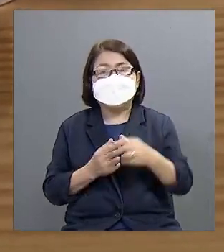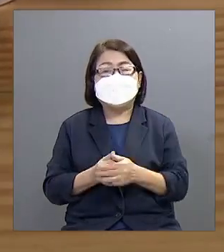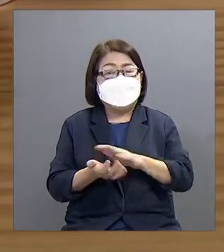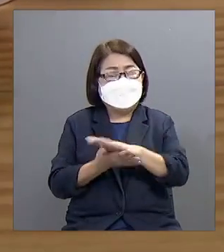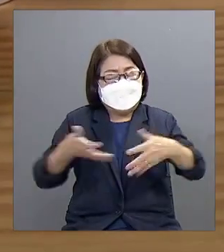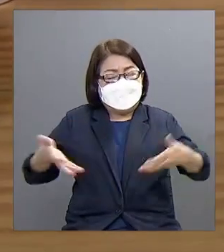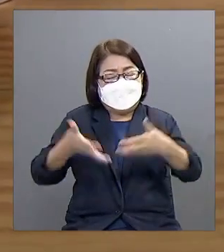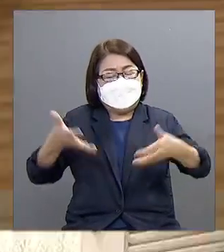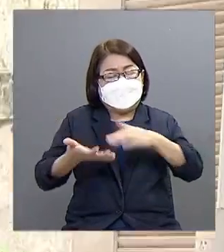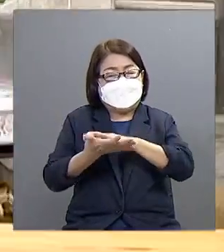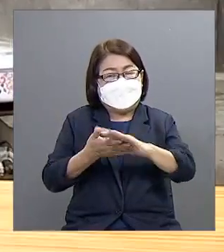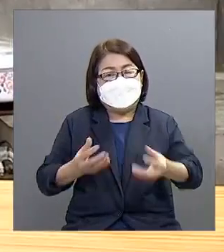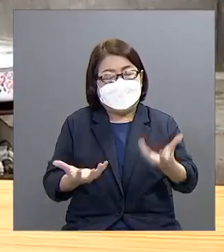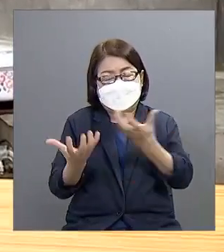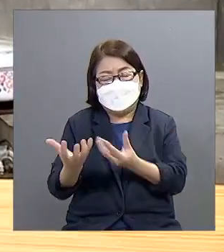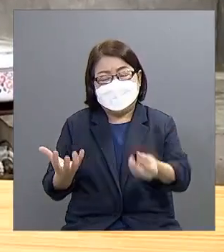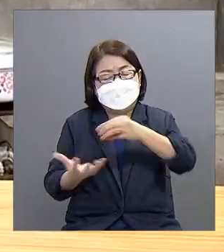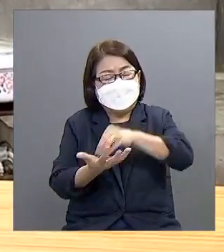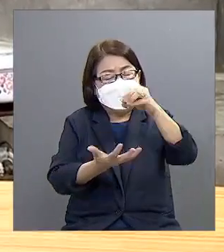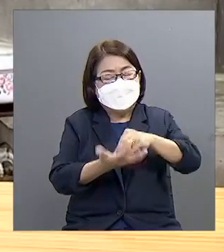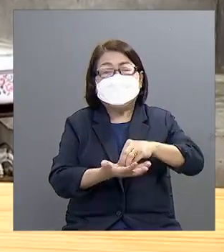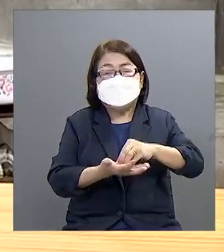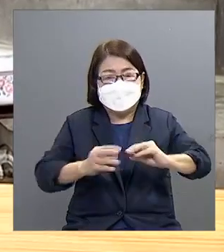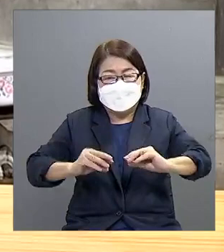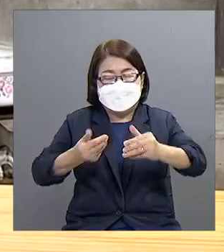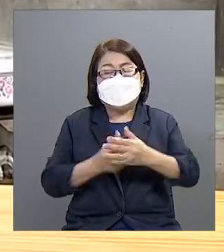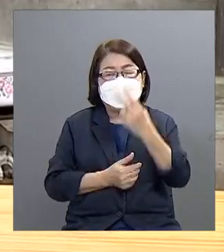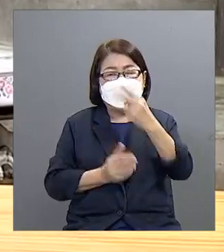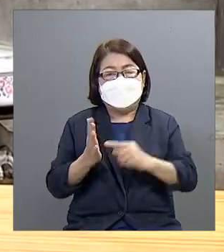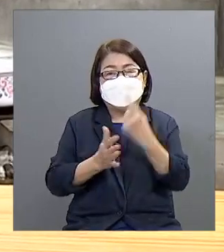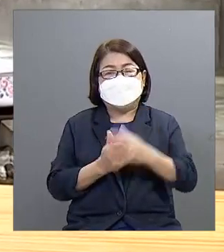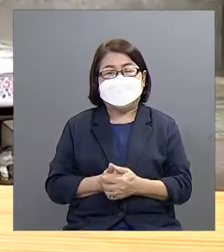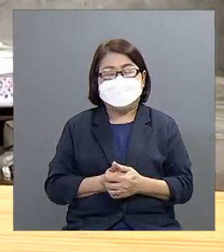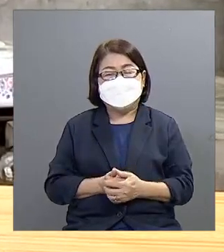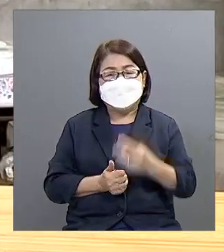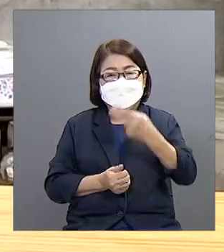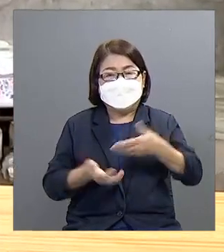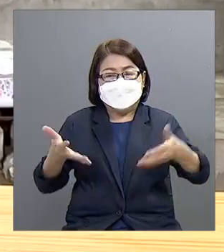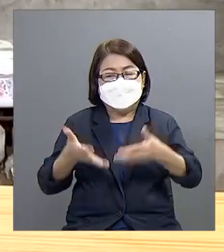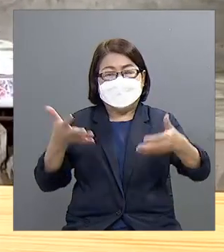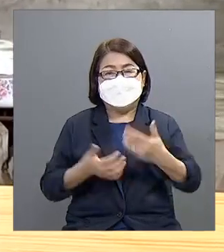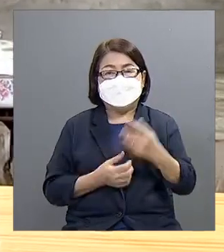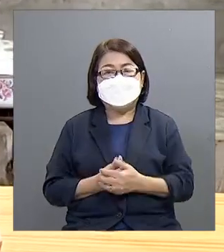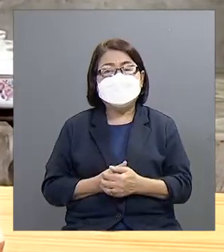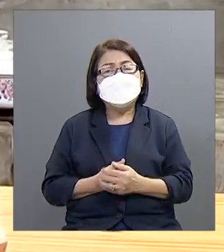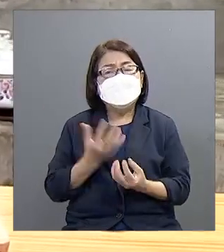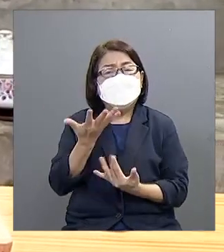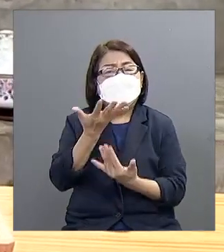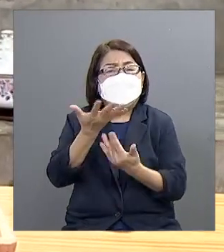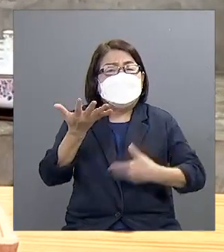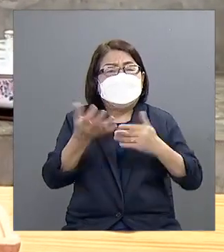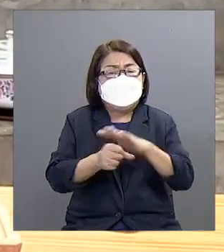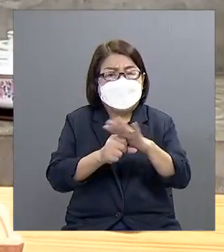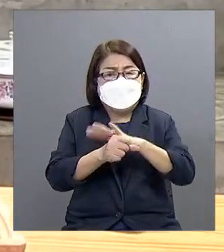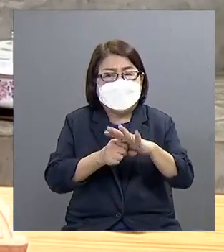ะมาห่อปอเปี๊ยะแล้วก็ทอดกันค่ะขั้นตอนแรกนะคะเราจะผัดไส้กันก่อนนะคะเราก็จะใช้ไฟกลางๆค่ะแล้วก็ใส่น้ำมันพืช